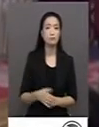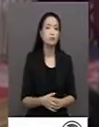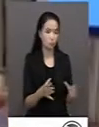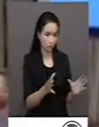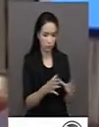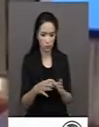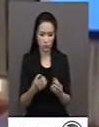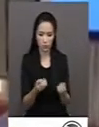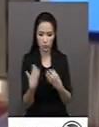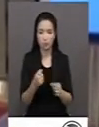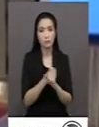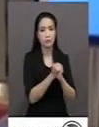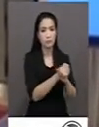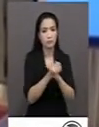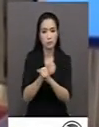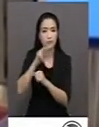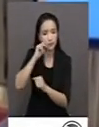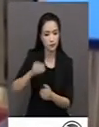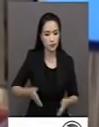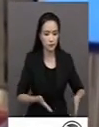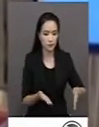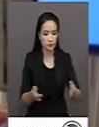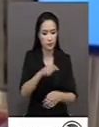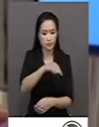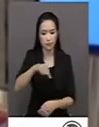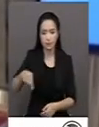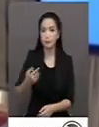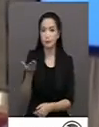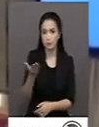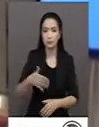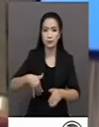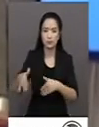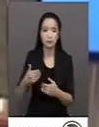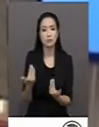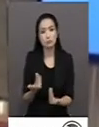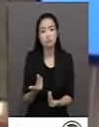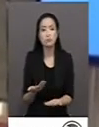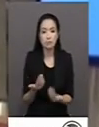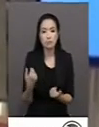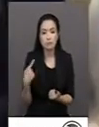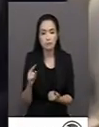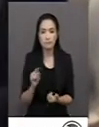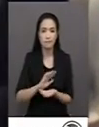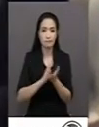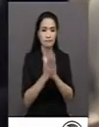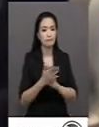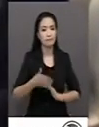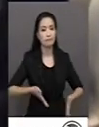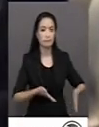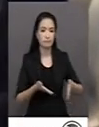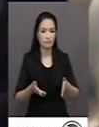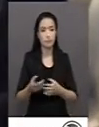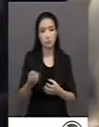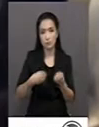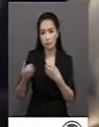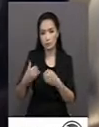วทางการพิทักษ์รักษาแม่น้ำแต่ละลุ่มน้ำต้องการให้ภาคประชาชนผู้มีส่วนได้ส่วนเสียกับการเปลี่ยนแปลงของแม่น้ำสะ